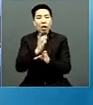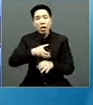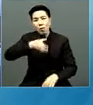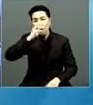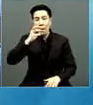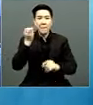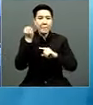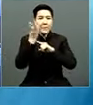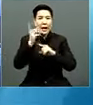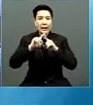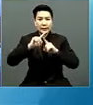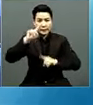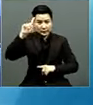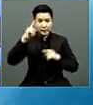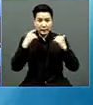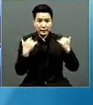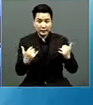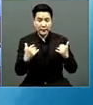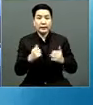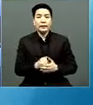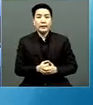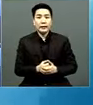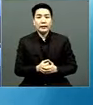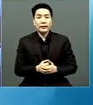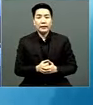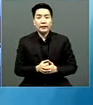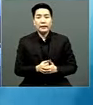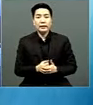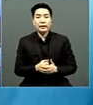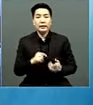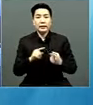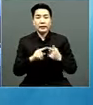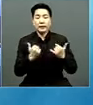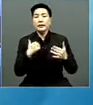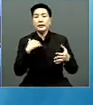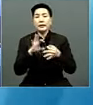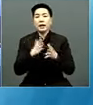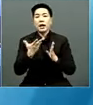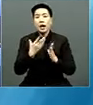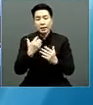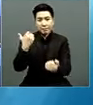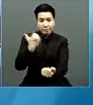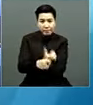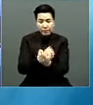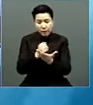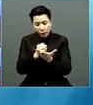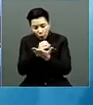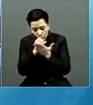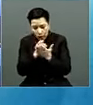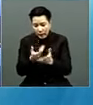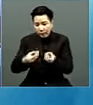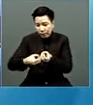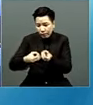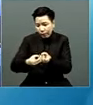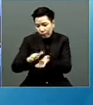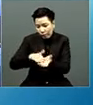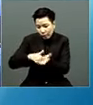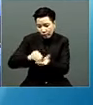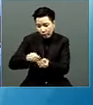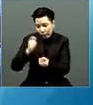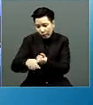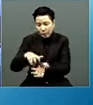เยอะที่สุดเลยนะครับแล้วก็เป็นเรื่องของทางเสพยาเสพติดลักลอบเล่นการพนันนะครับนี่คือสิ่งที่เกิ